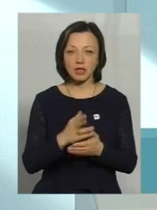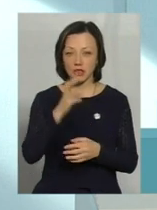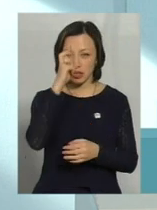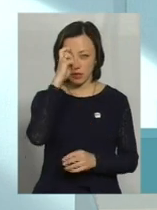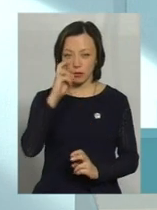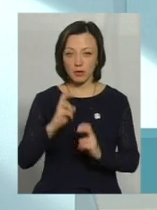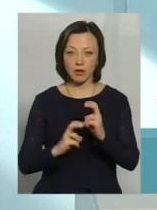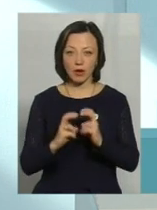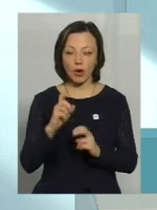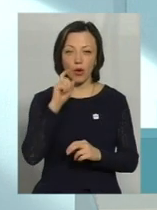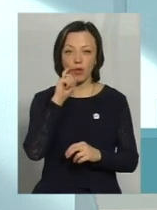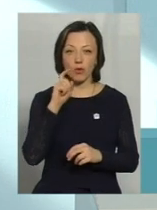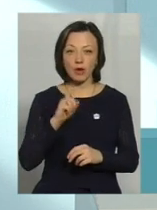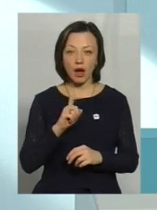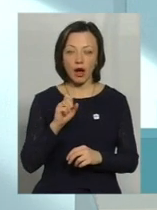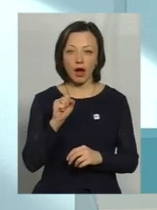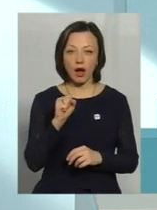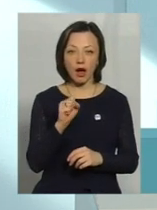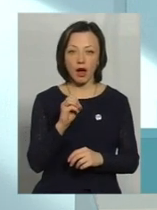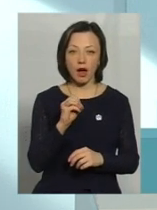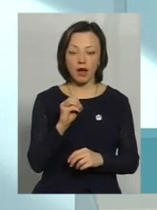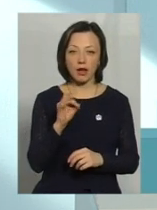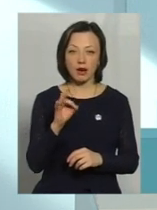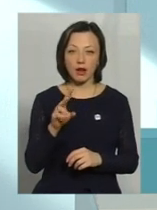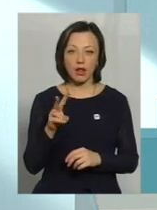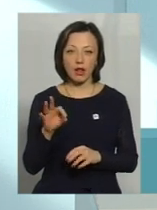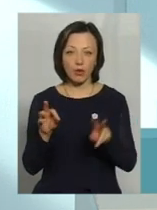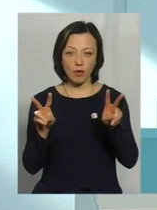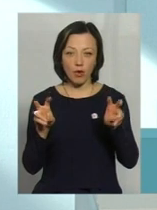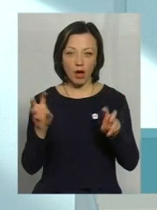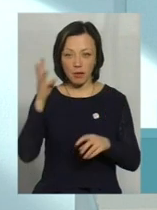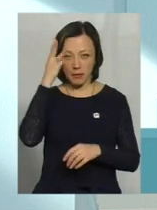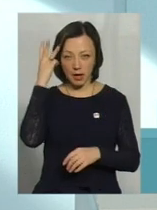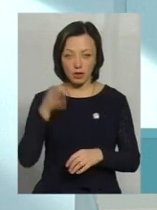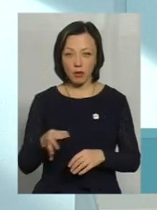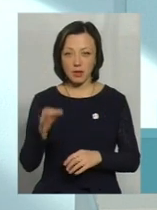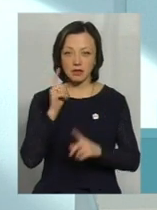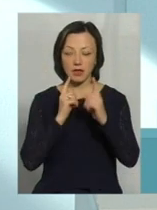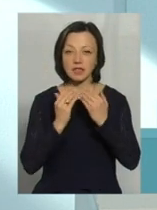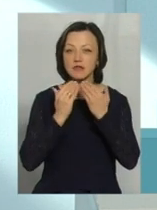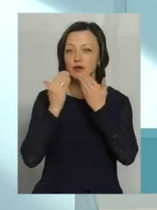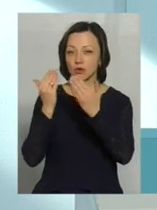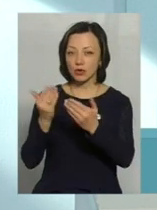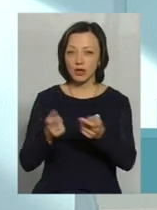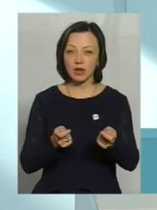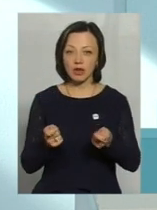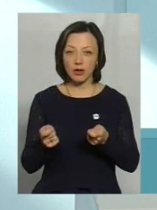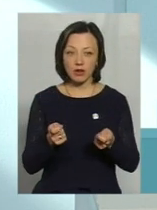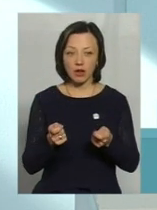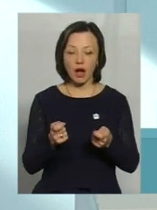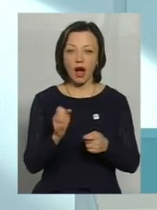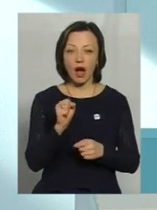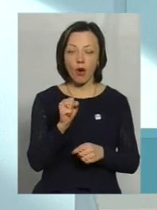державне підприємство «Украерорух». Хмельницька обласна рада звернулася до керівництва